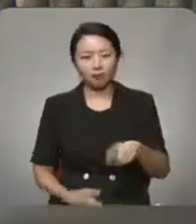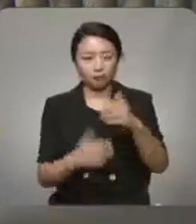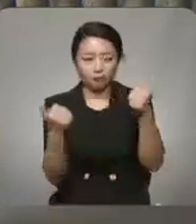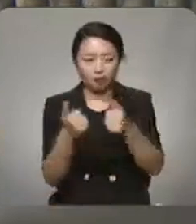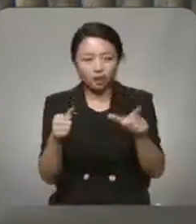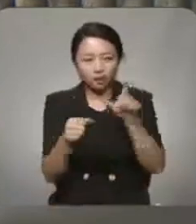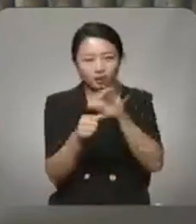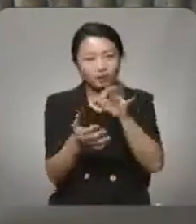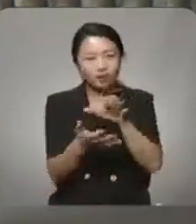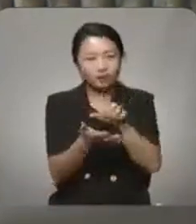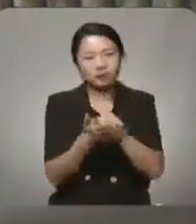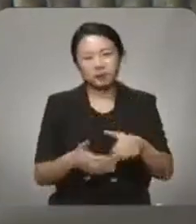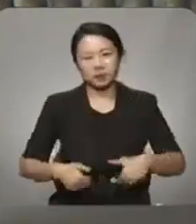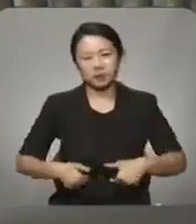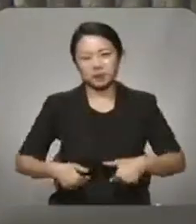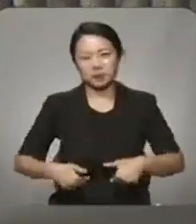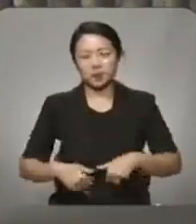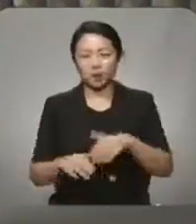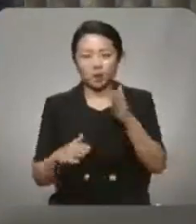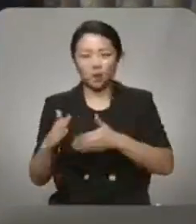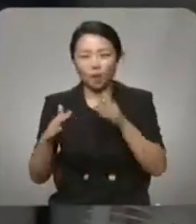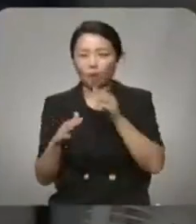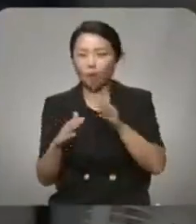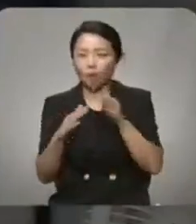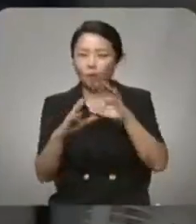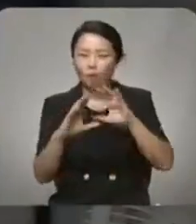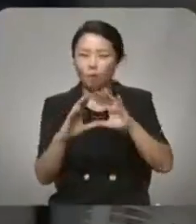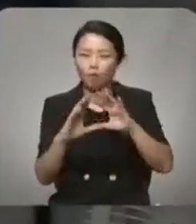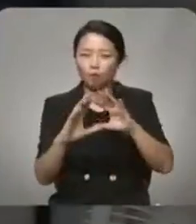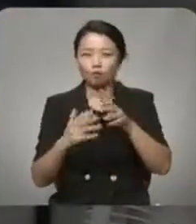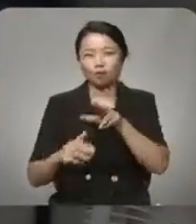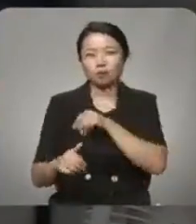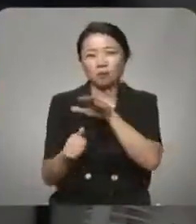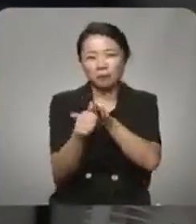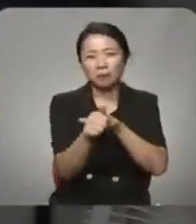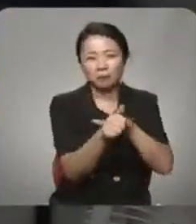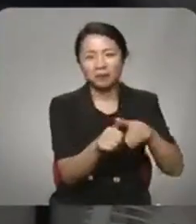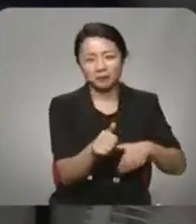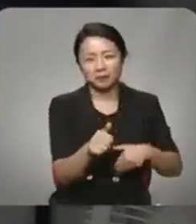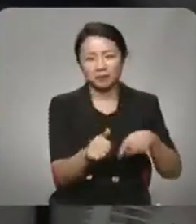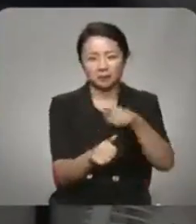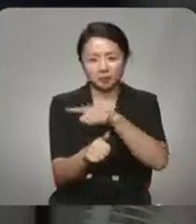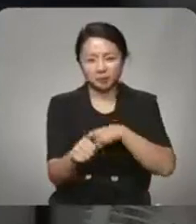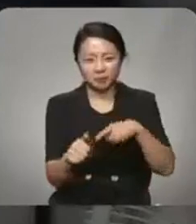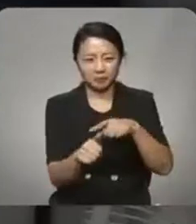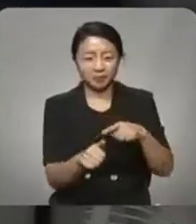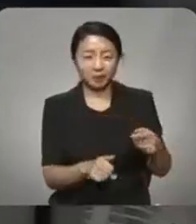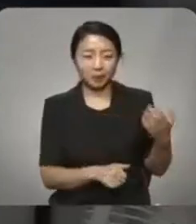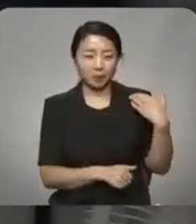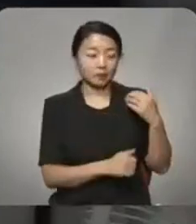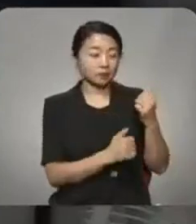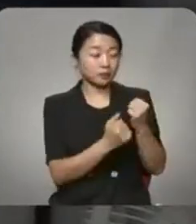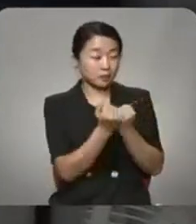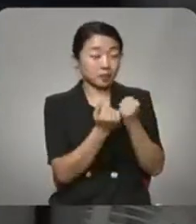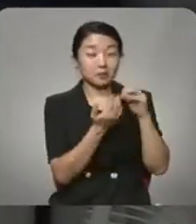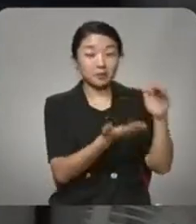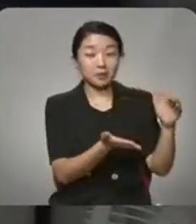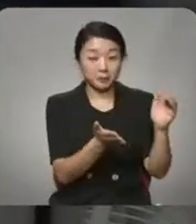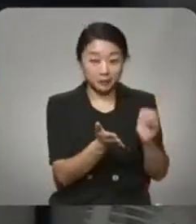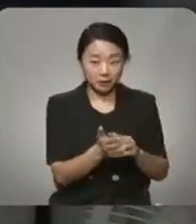과정에서 정치력이 필요합니다. 지난달에 마지막 주민설명회를 또 했었습니다. 20억 정도 되는 거는 일단 내년도에는 어느